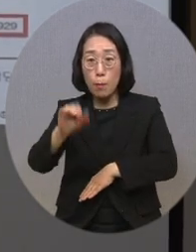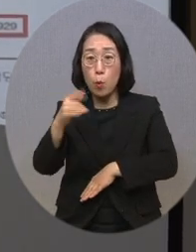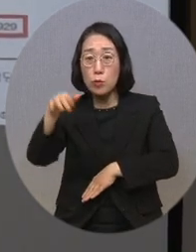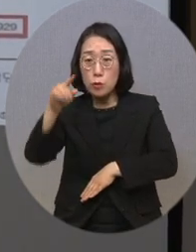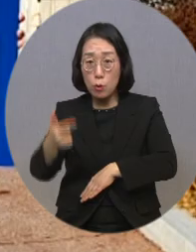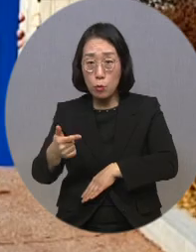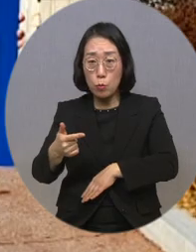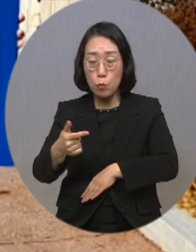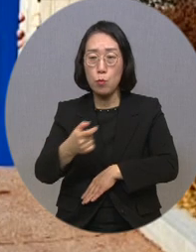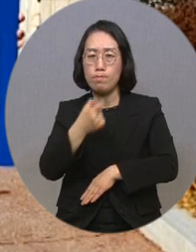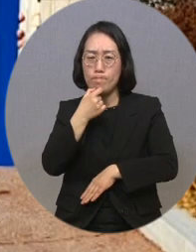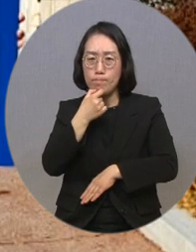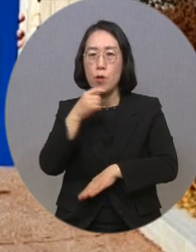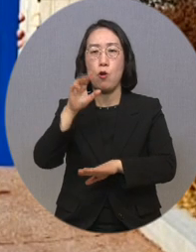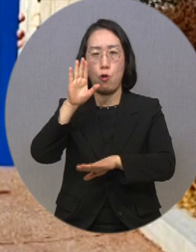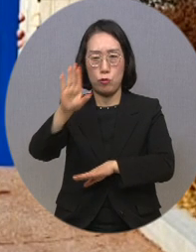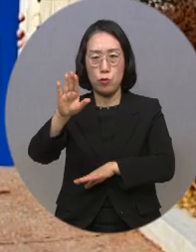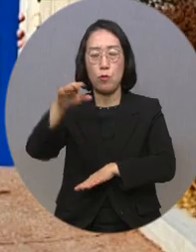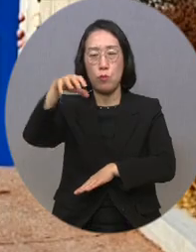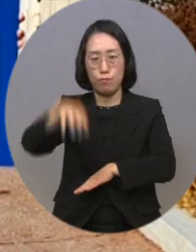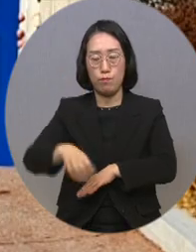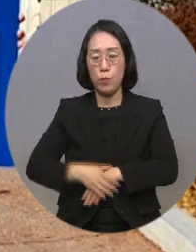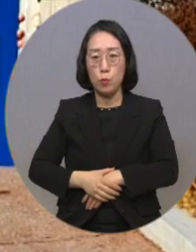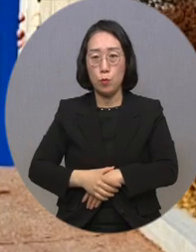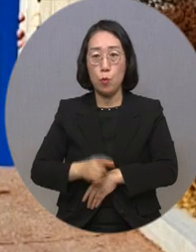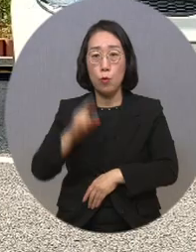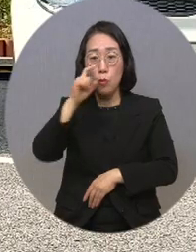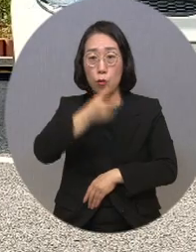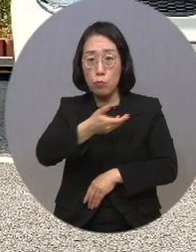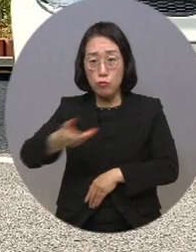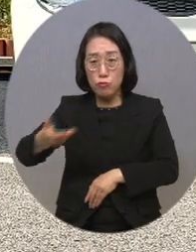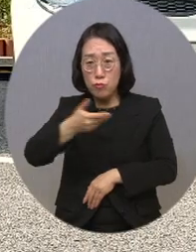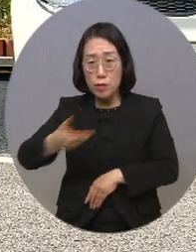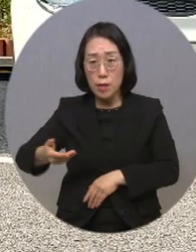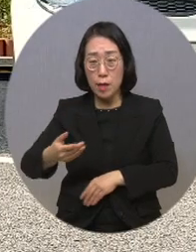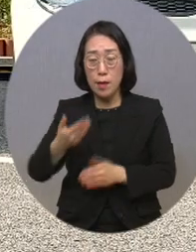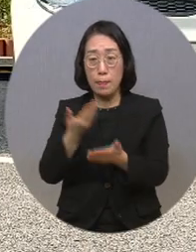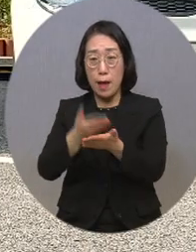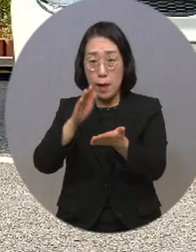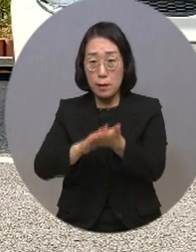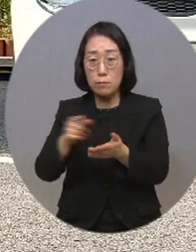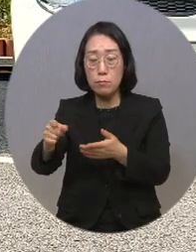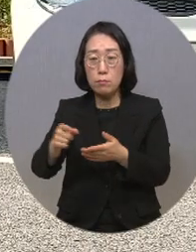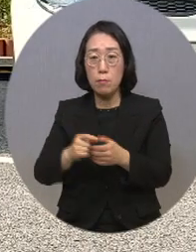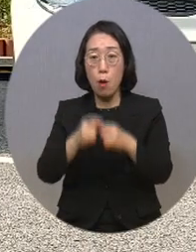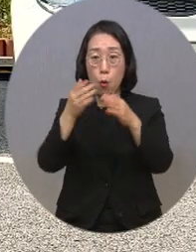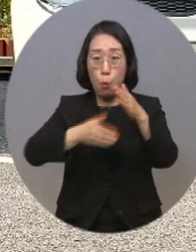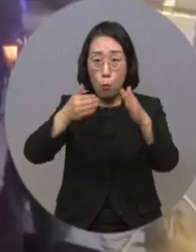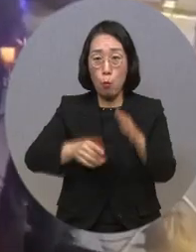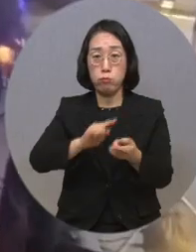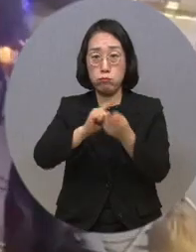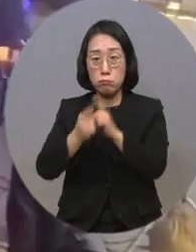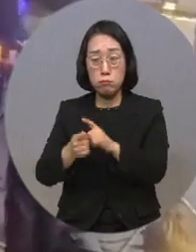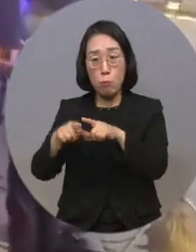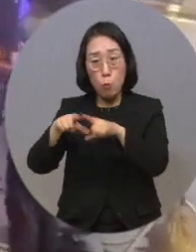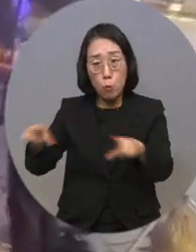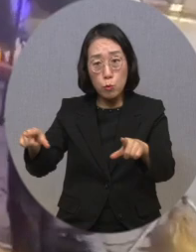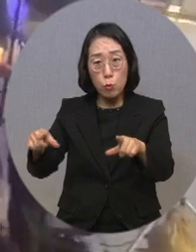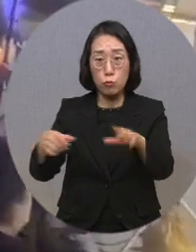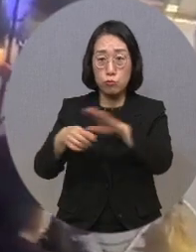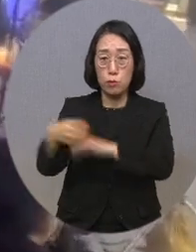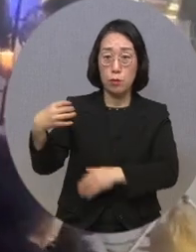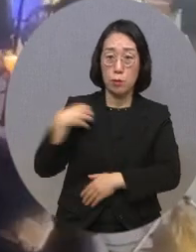있는 사업입니다. 시는 또한 공공 하수 처리 시설의 노후화 개선 대책으로 민간 투자 전환 재건축을